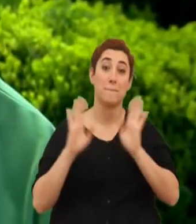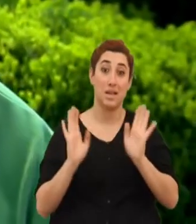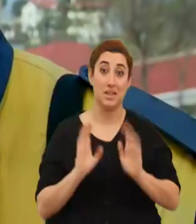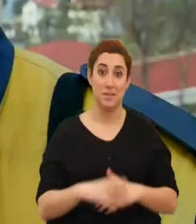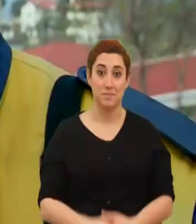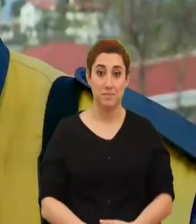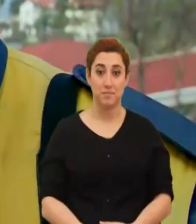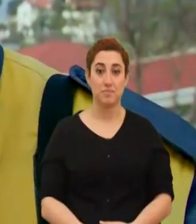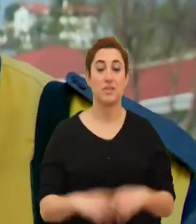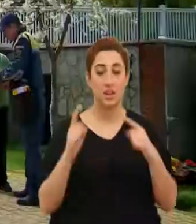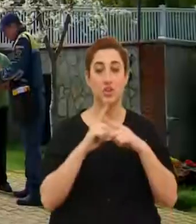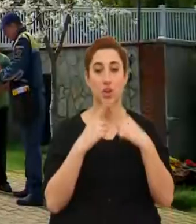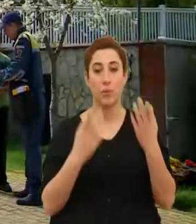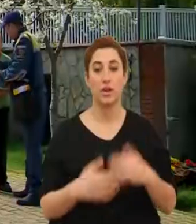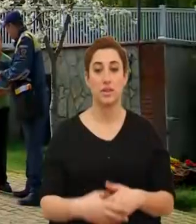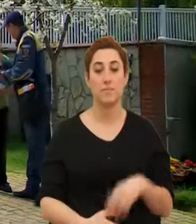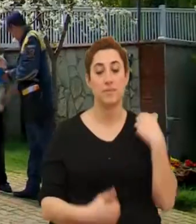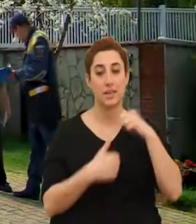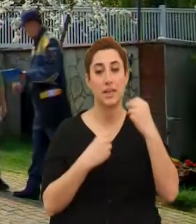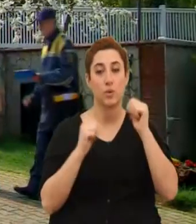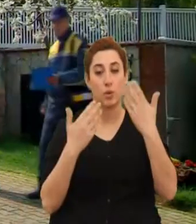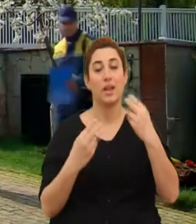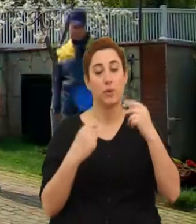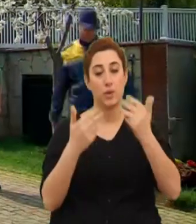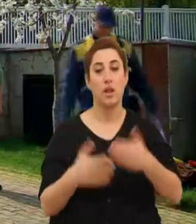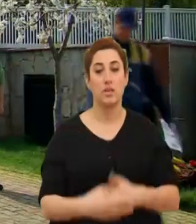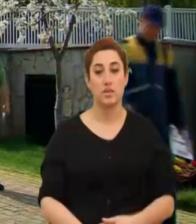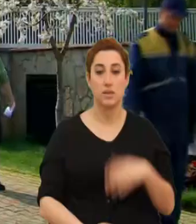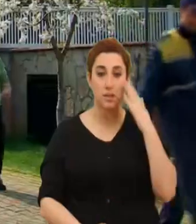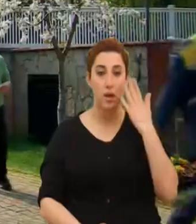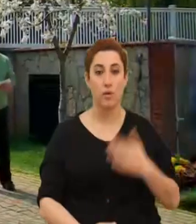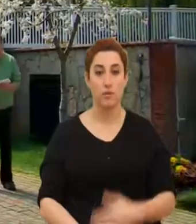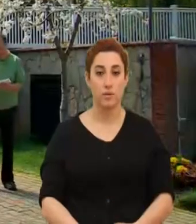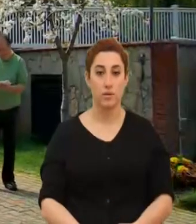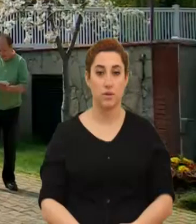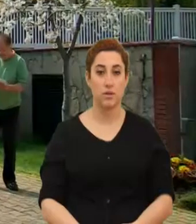da. Teşekkür ederim. Buyurun. Tekrar iyi günler. İyi günler. Sağ olun.